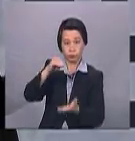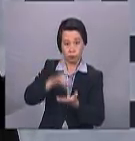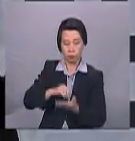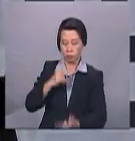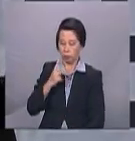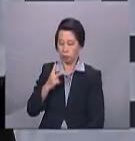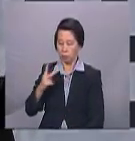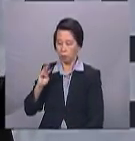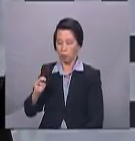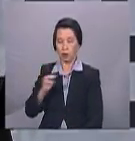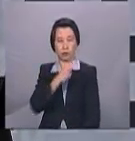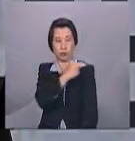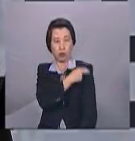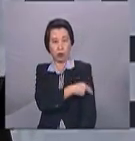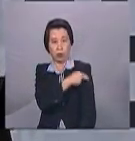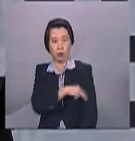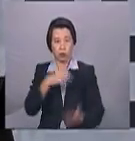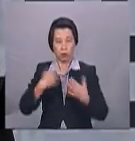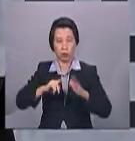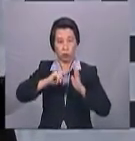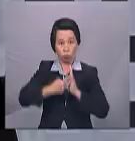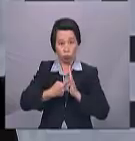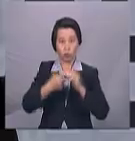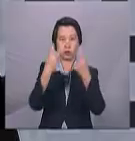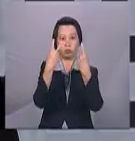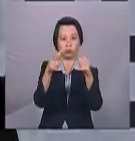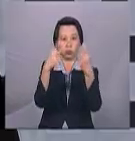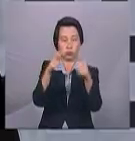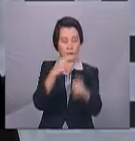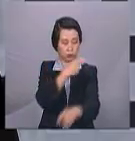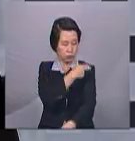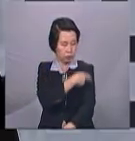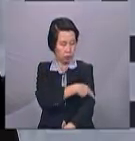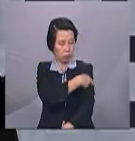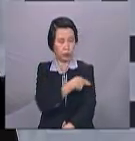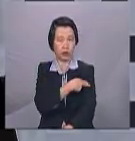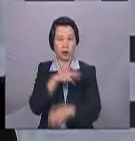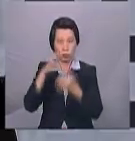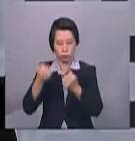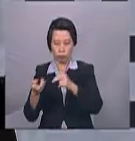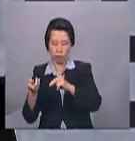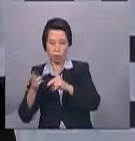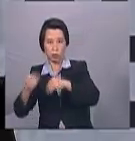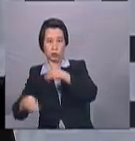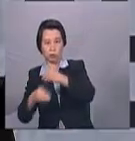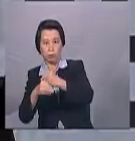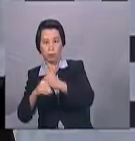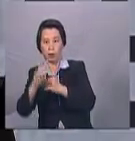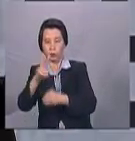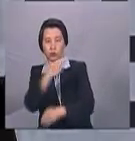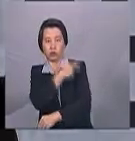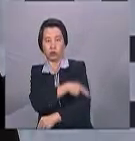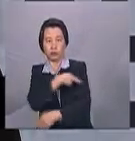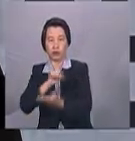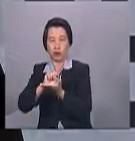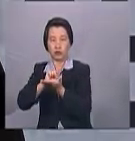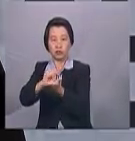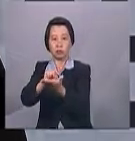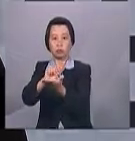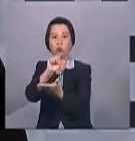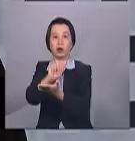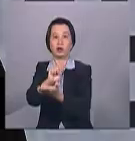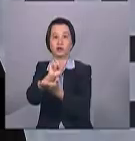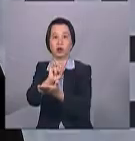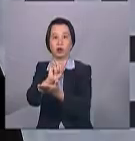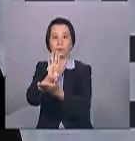Kesihatan, di hospital, kita mula dengan 12 hospital. Jadi kita dah tambah 2 hospital, iaitu Hospital Sibu dan Hospital